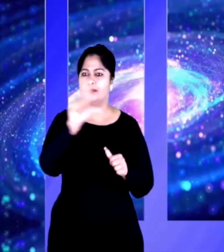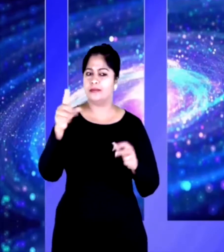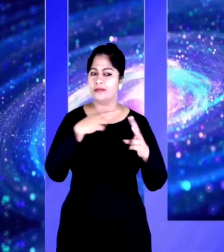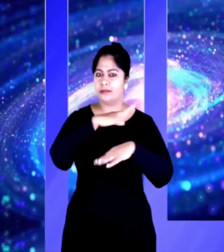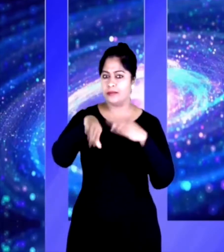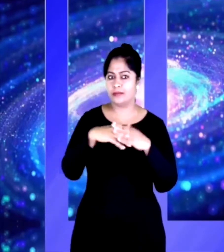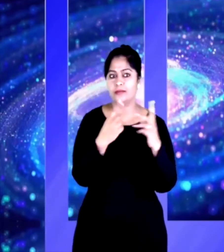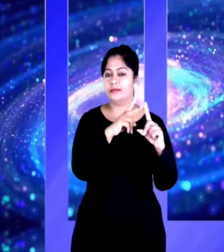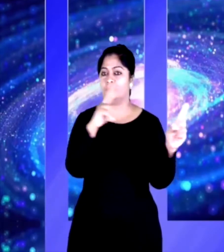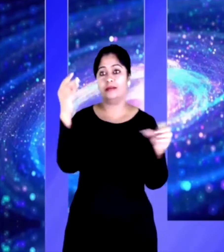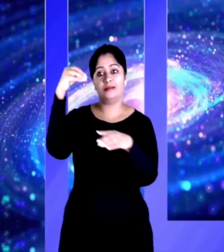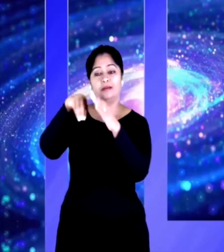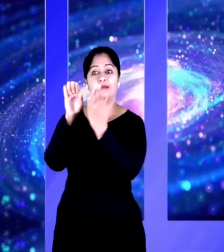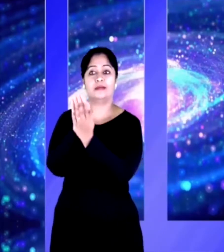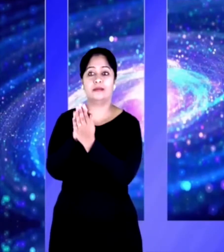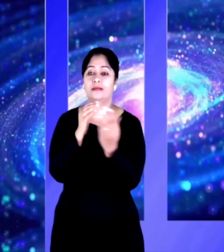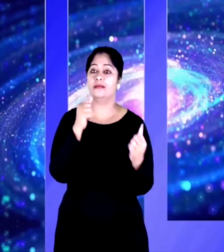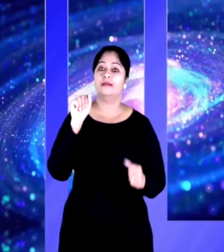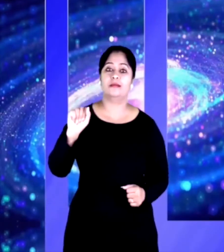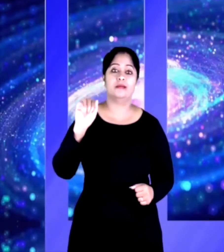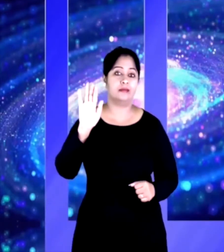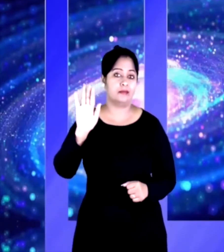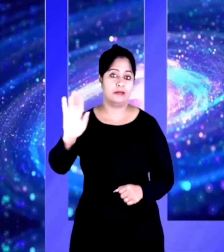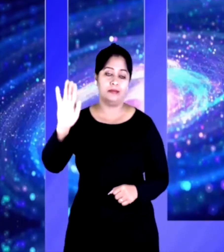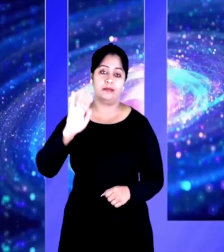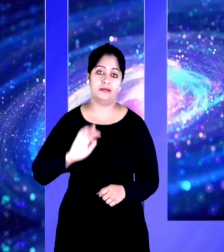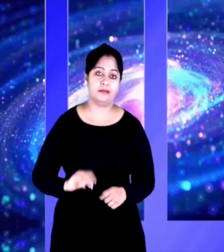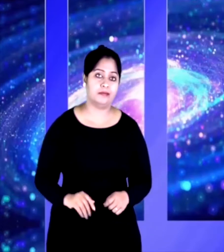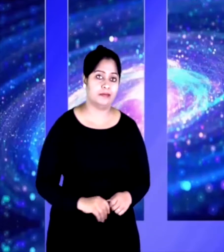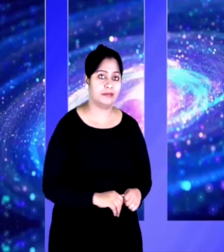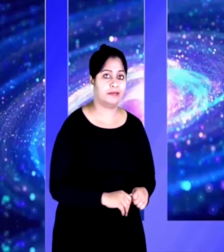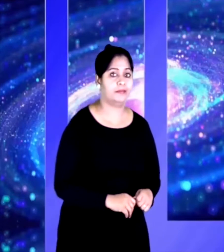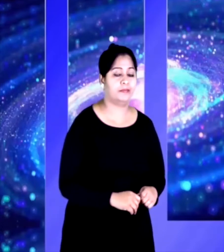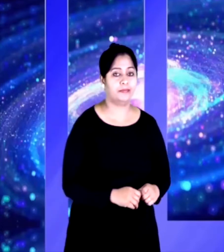नामतिल्ल यल्ला मुण्य